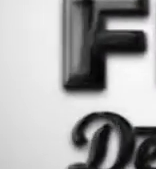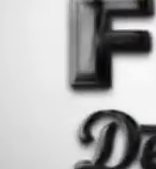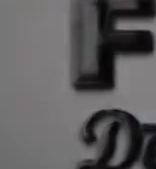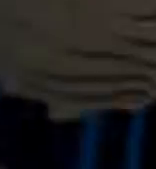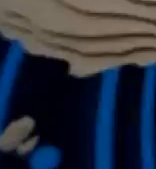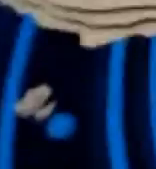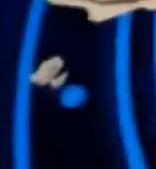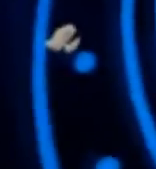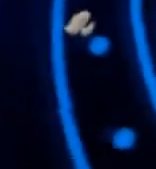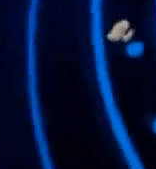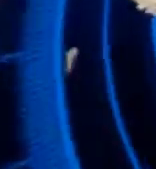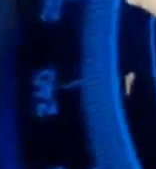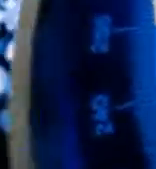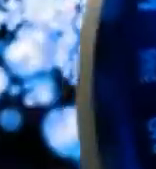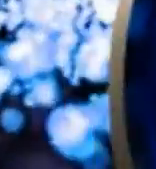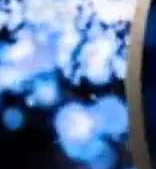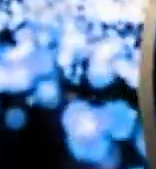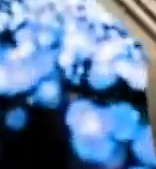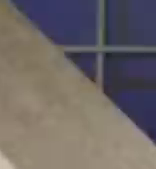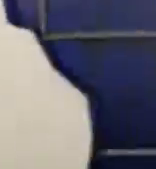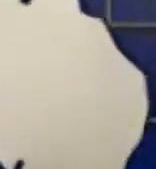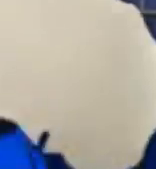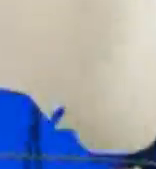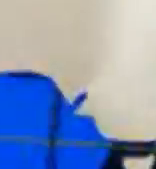देश की धड़कन.